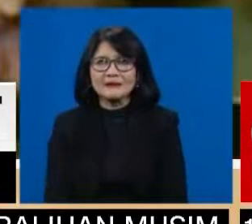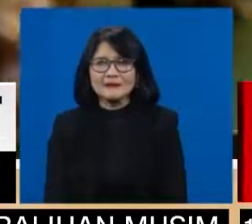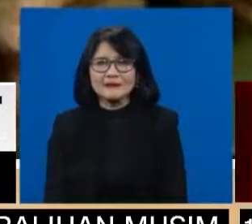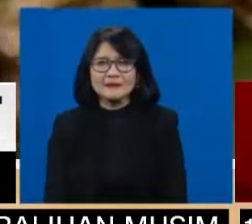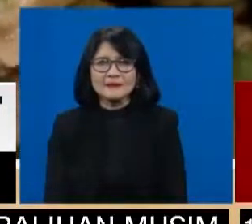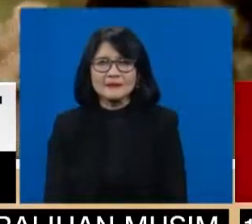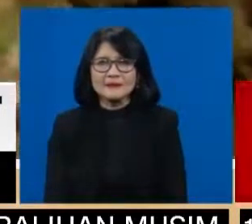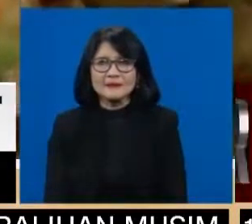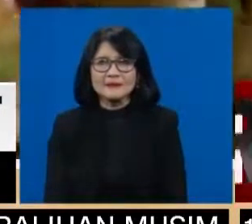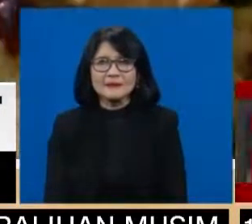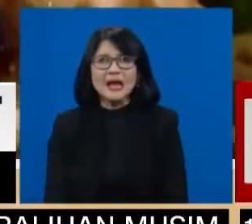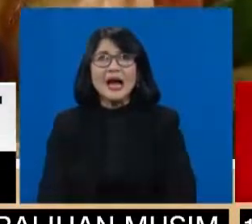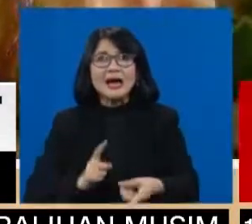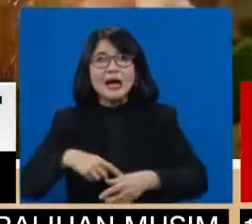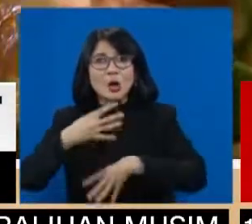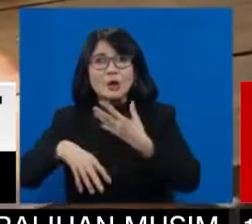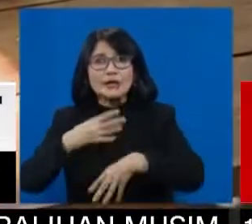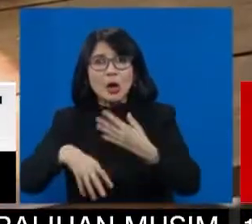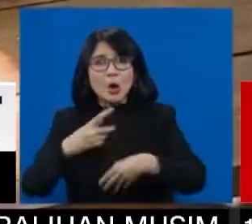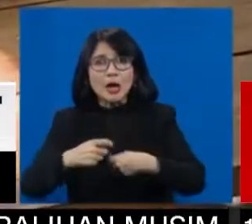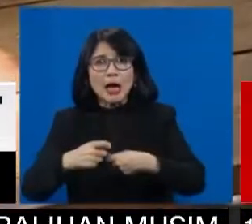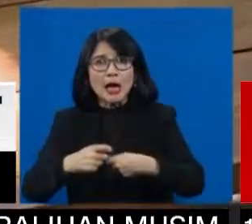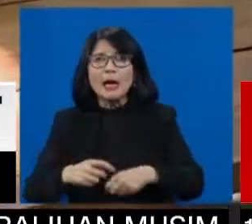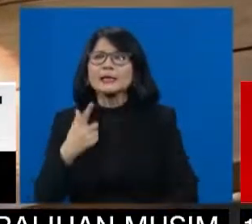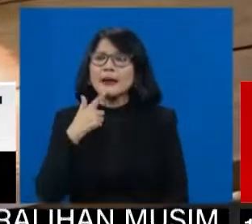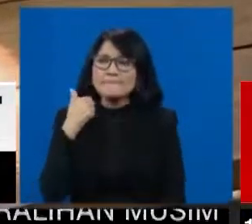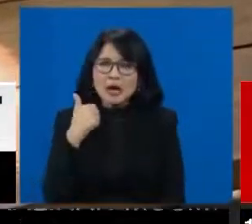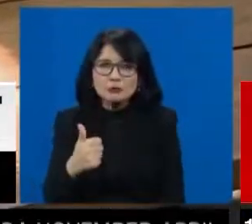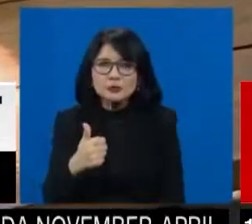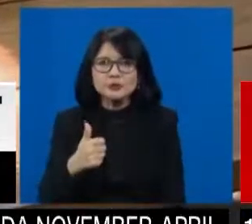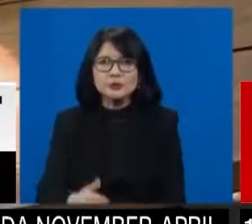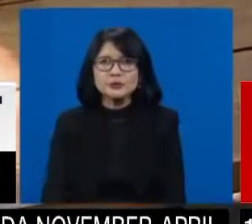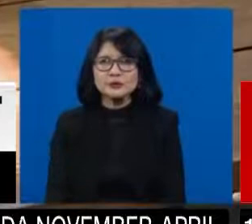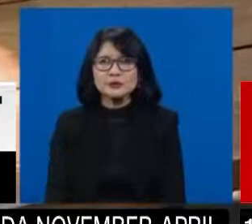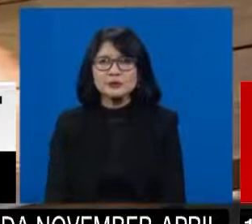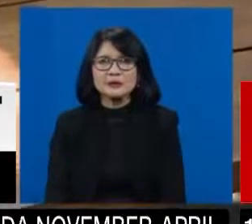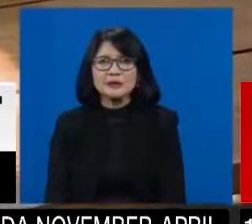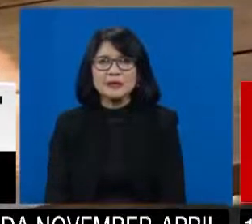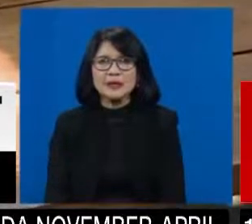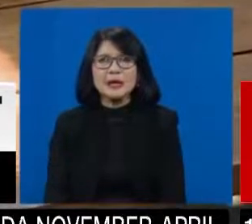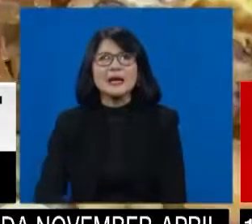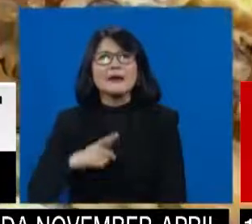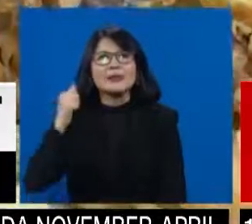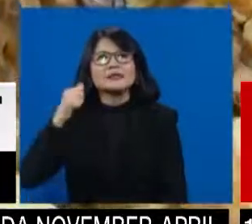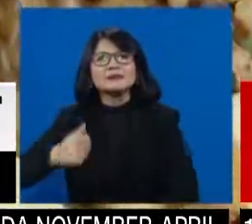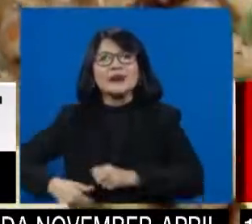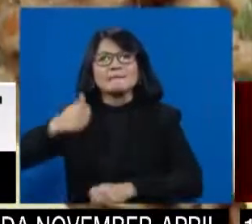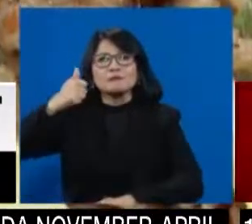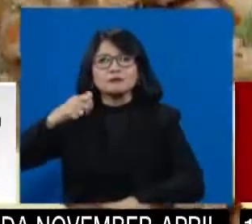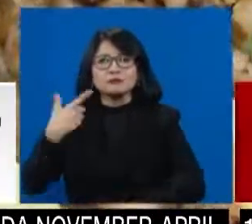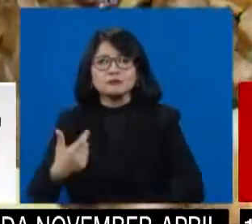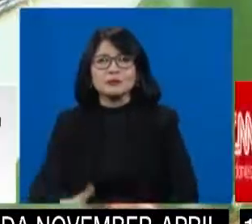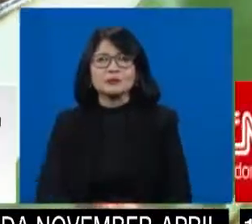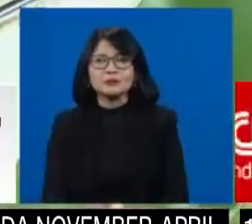Bahkan kalau diolah dengan benar, dengan tingkat kreasi yang lebih banyak, ya pasti akan mengungguli.